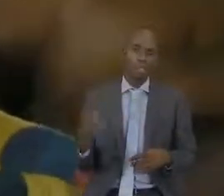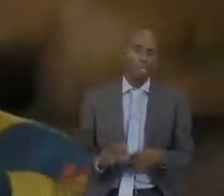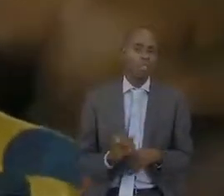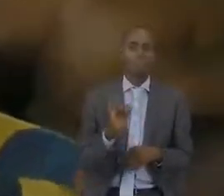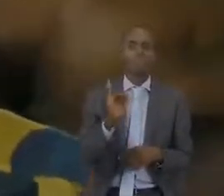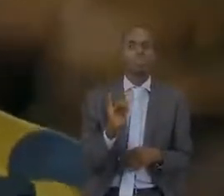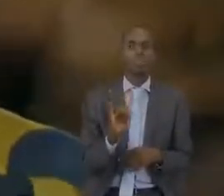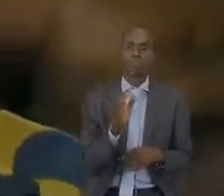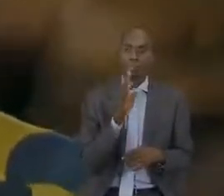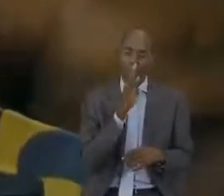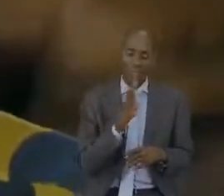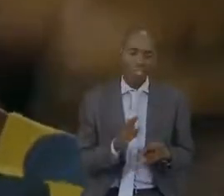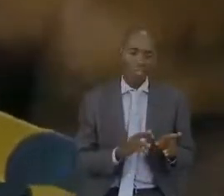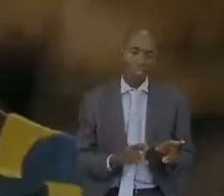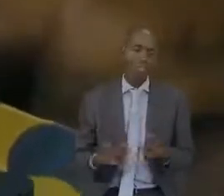Préparez-vous.